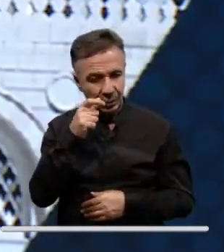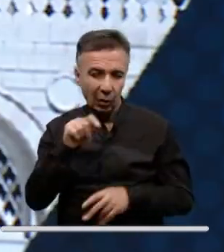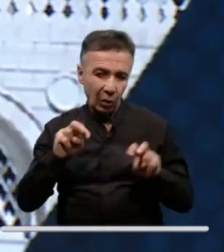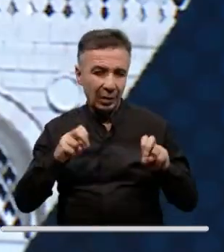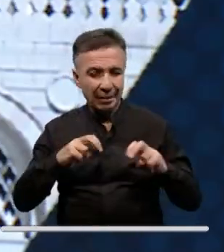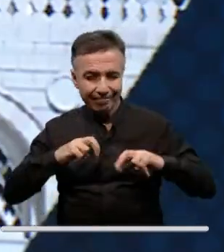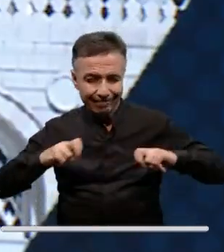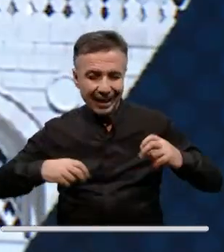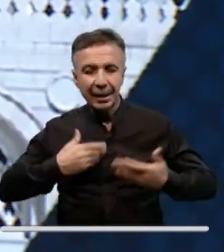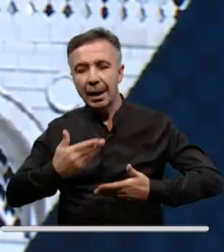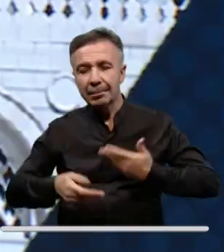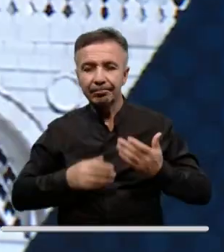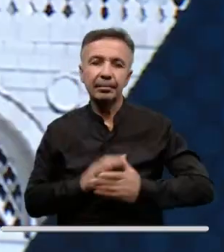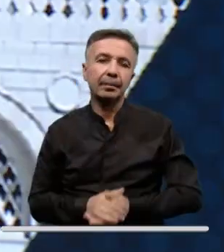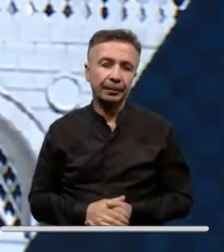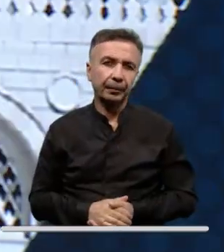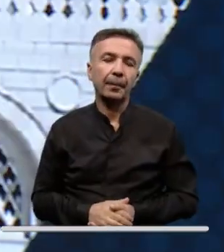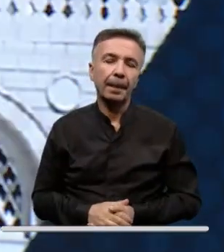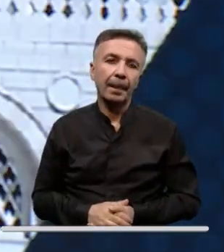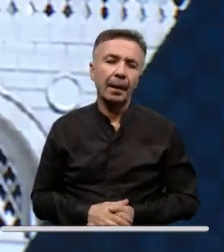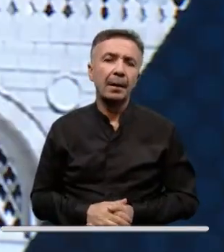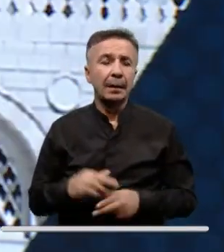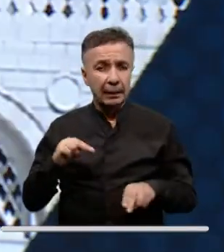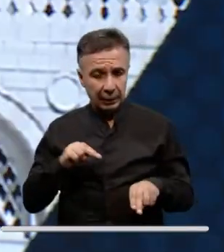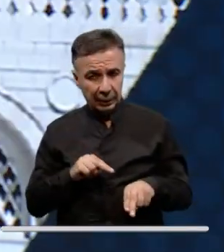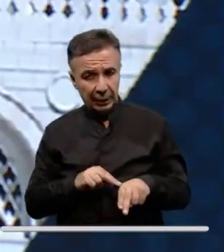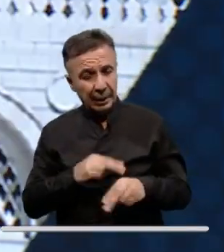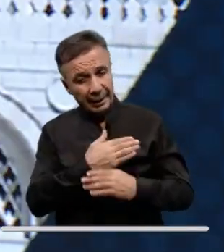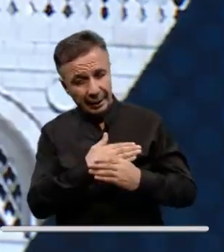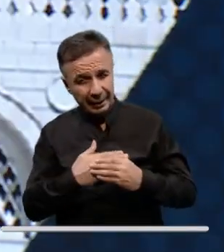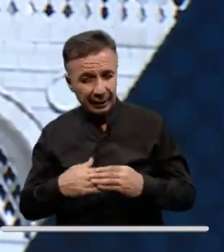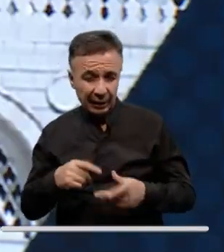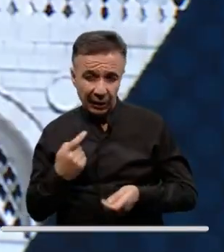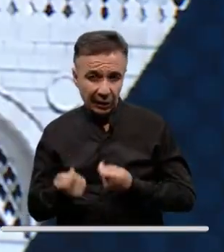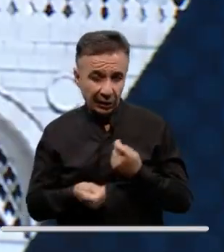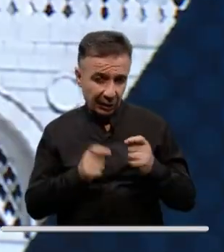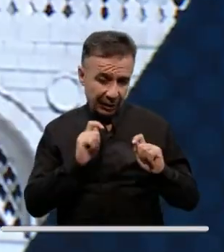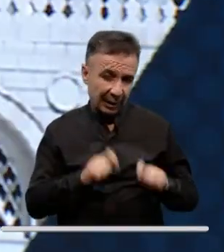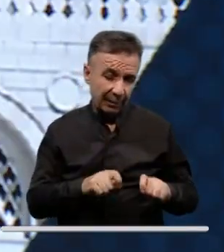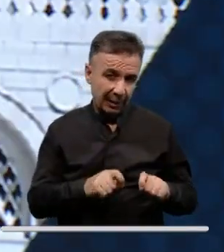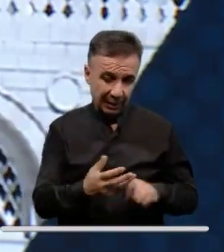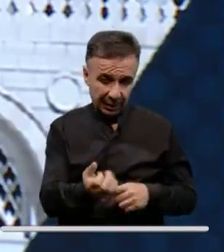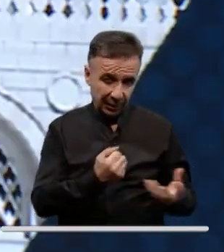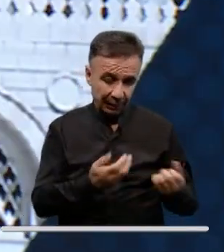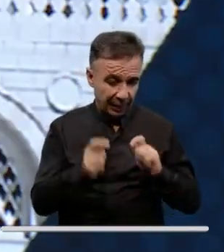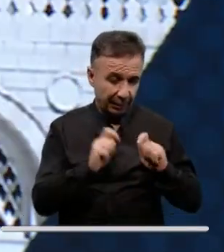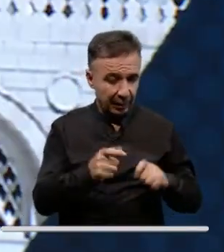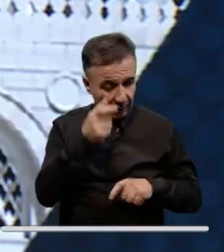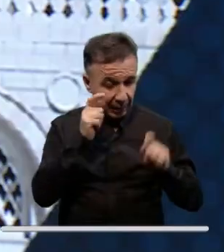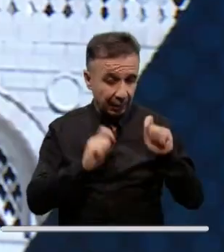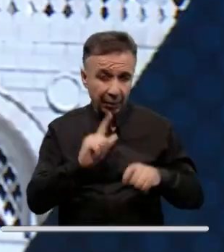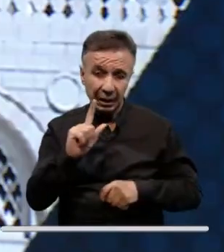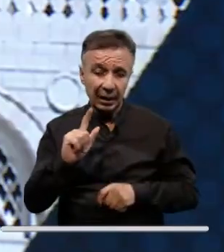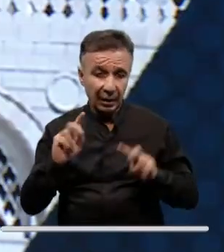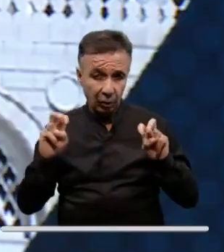ilavenin uygun görürseniz kredi kartıyla işlem yaparken dikkat edeceğimiz hususlar